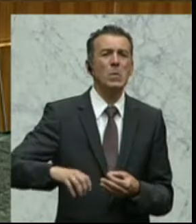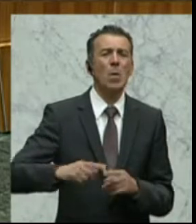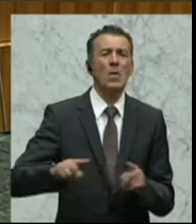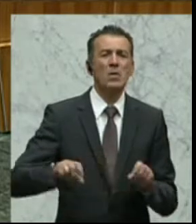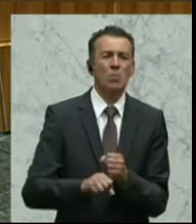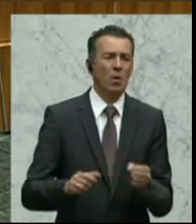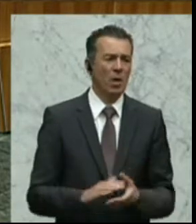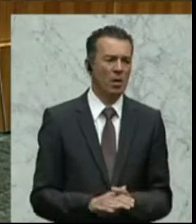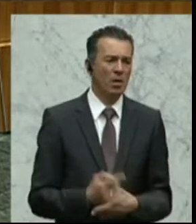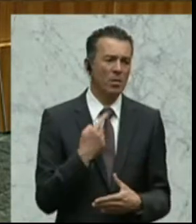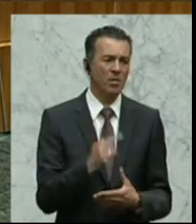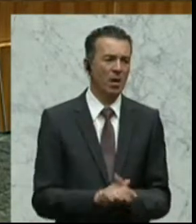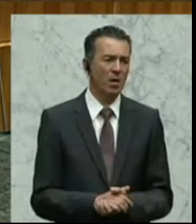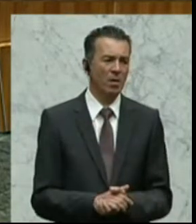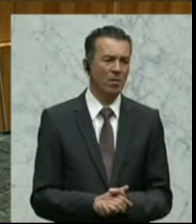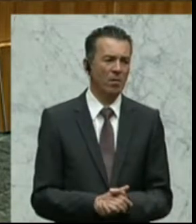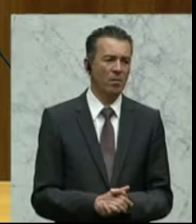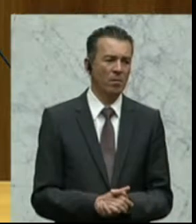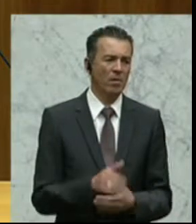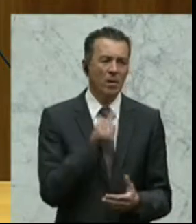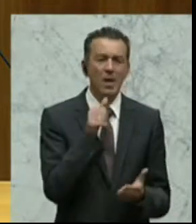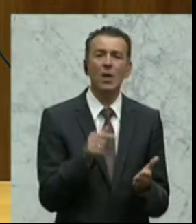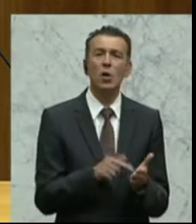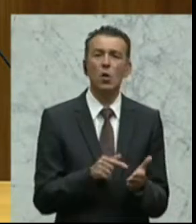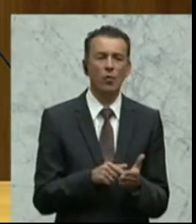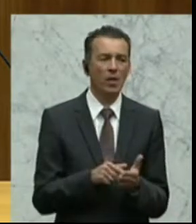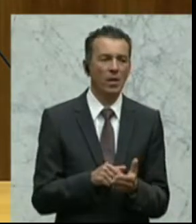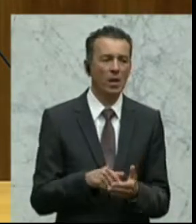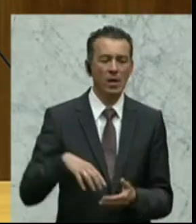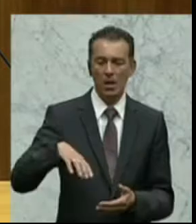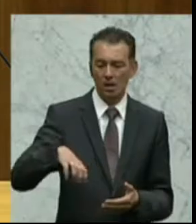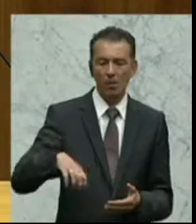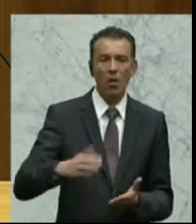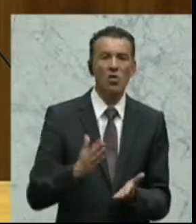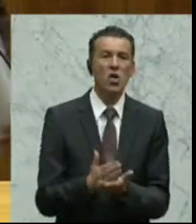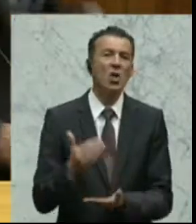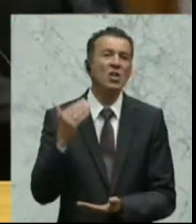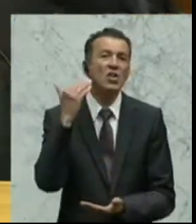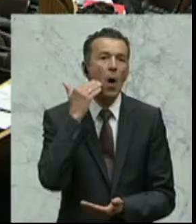eines, das ist nicht notwendig. Die Zitrone ist schon sauer.